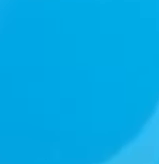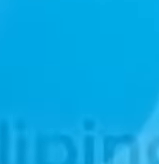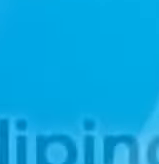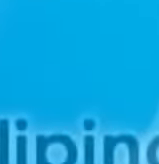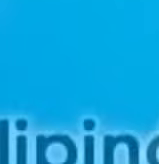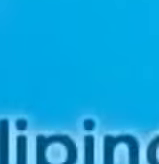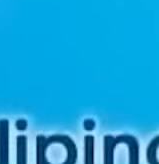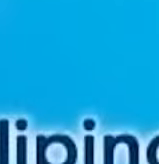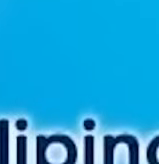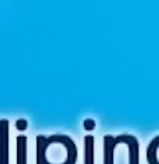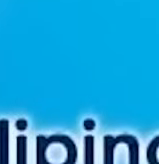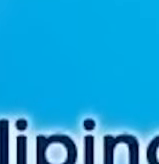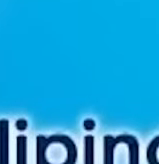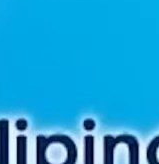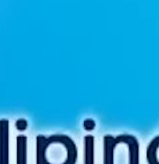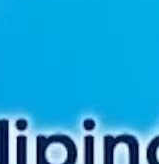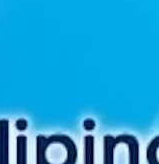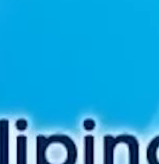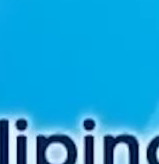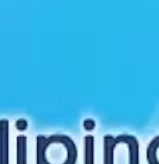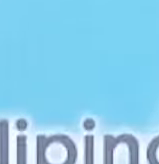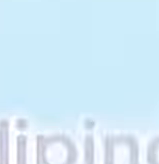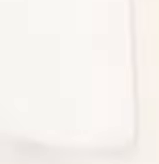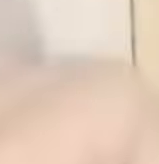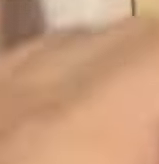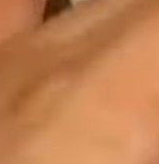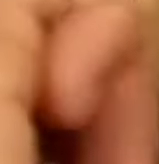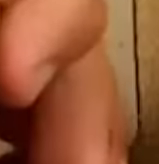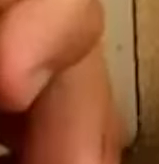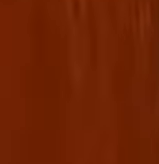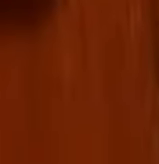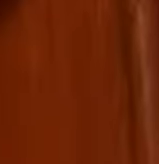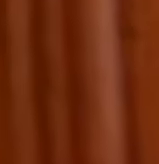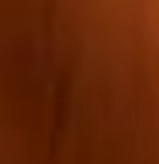Presenting GMA Pinoy TV!